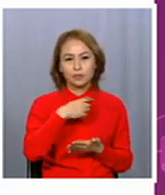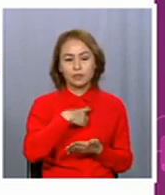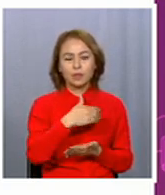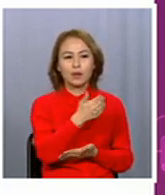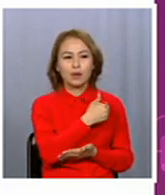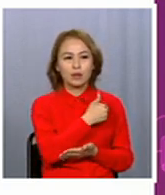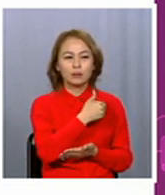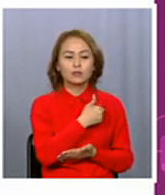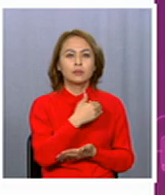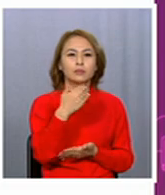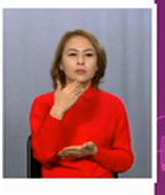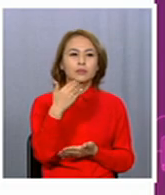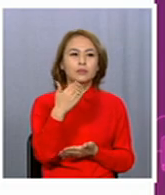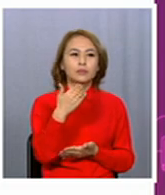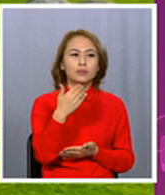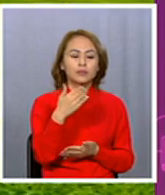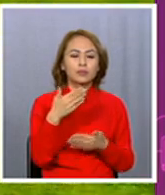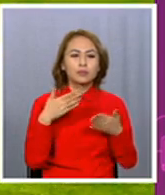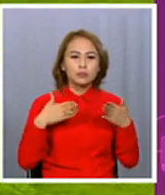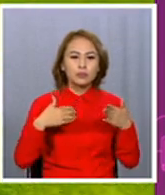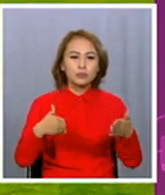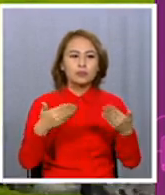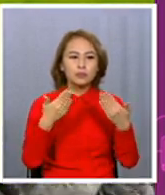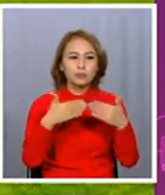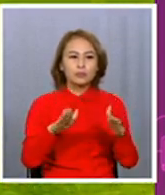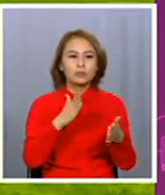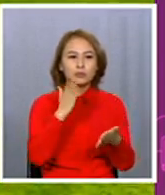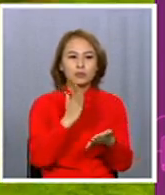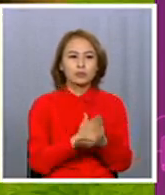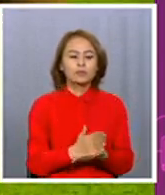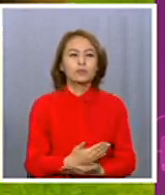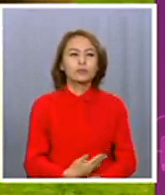мамандық иесі болуға жол ашылған.